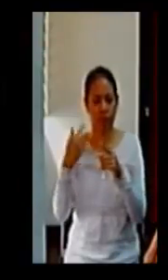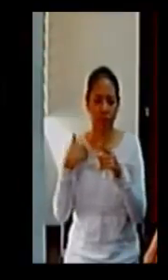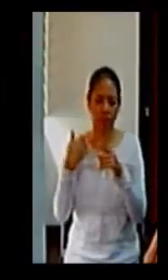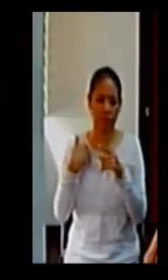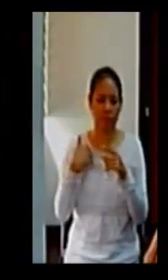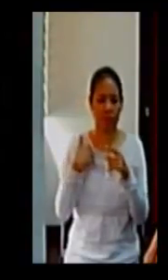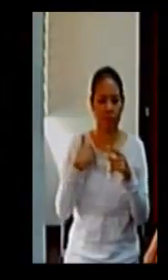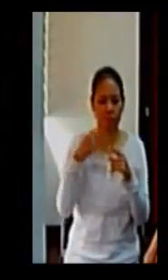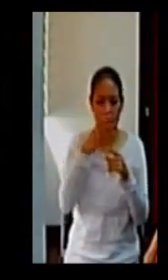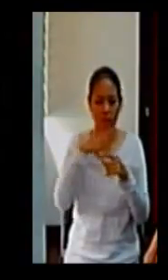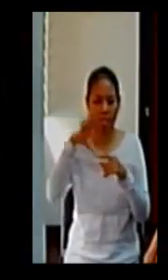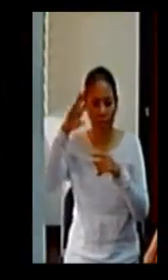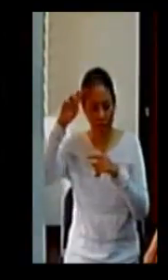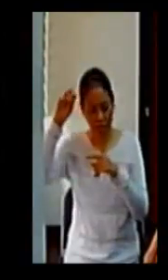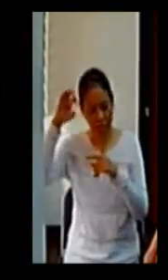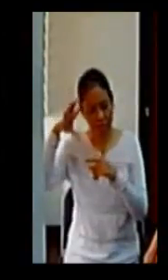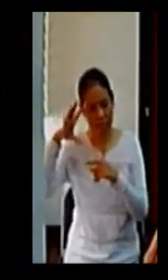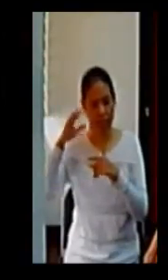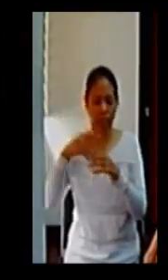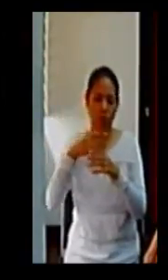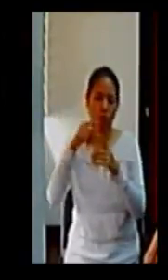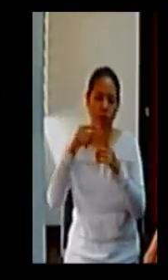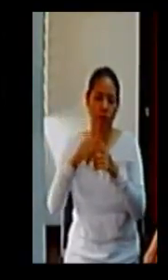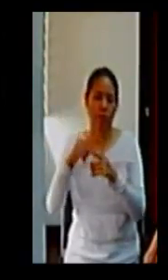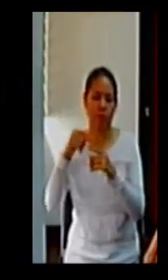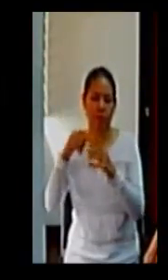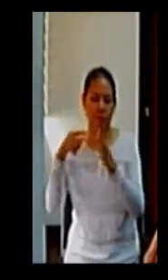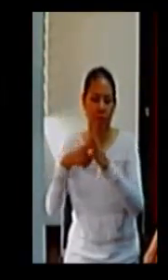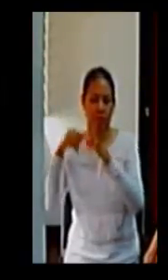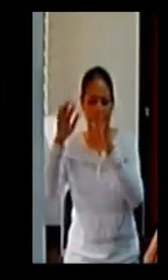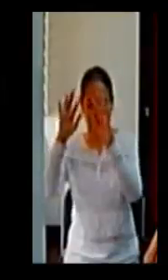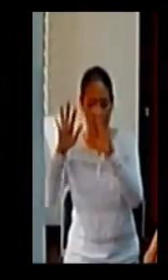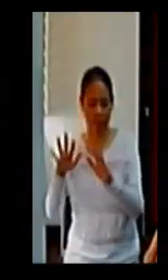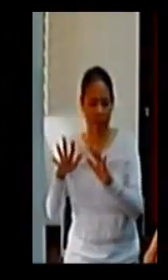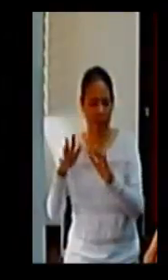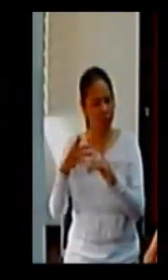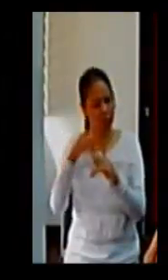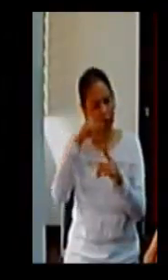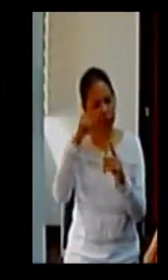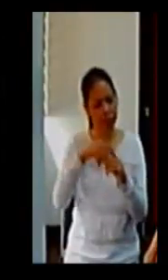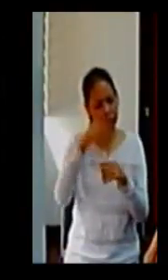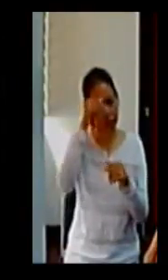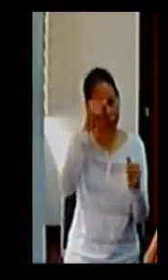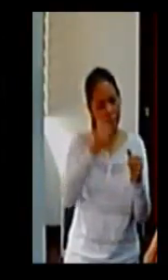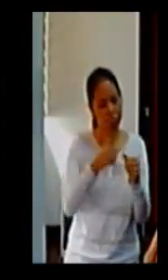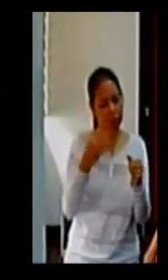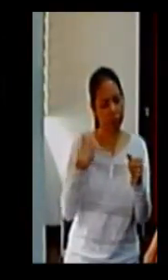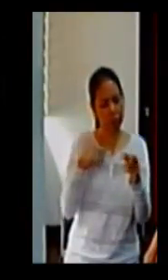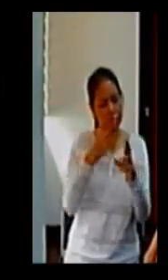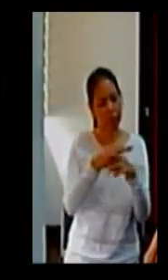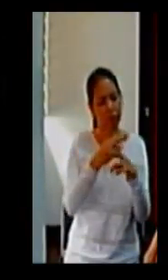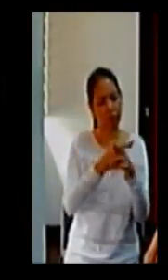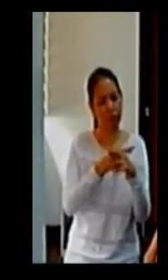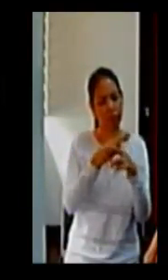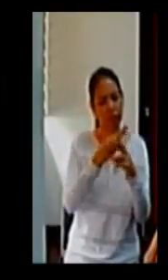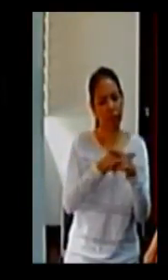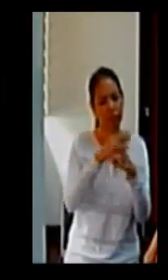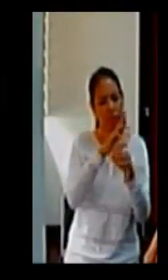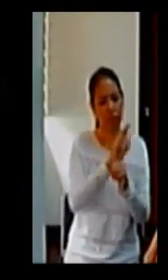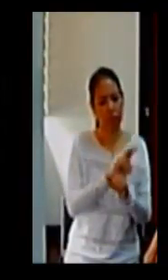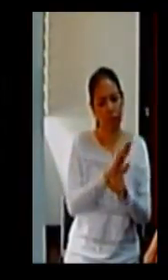yung magtatag-araw na? Kailan yung huling ganun na natatandaan ninyo na regular yung pag-ritual